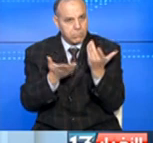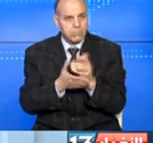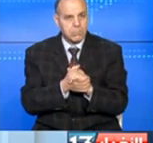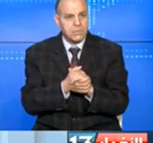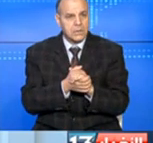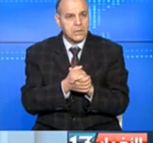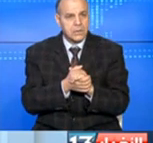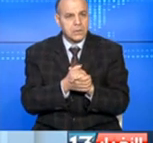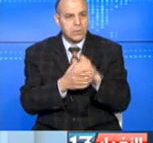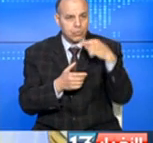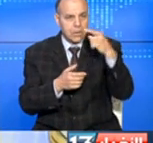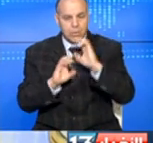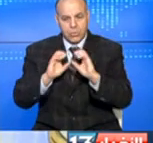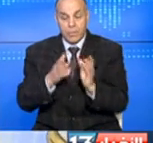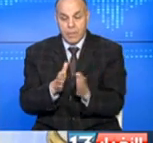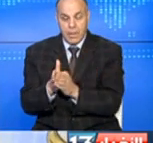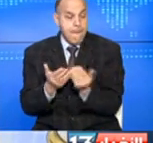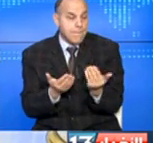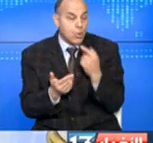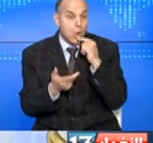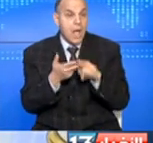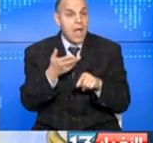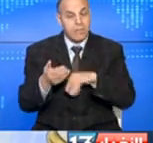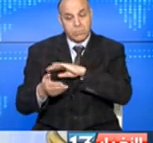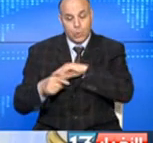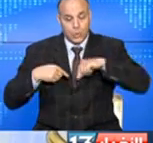لوفي نتاعنا اللي هو لو لوفي ايكونوميك. ومن المنتظر أن يشرف